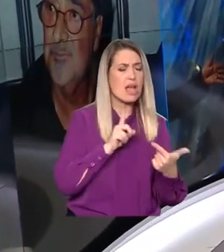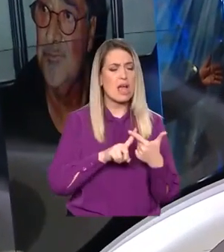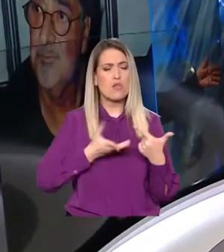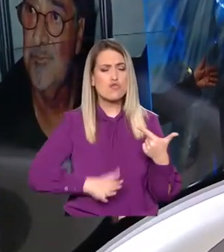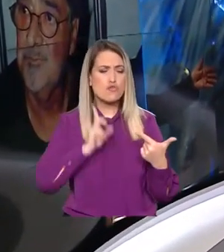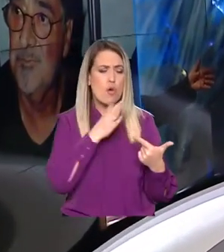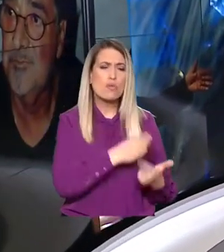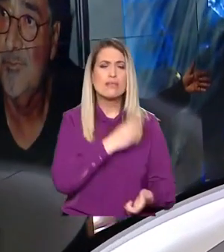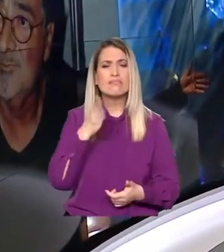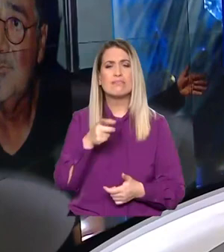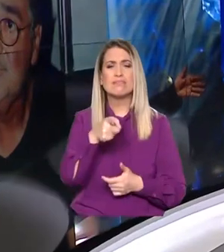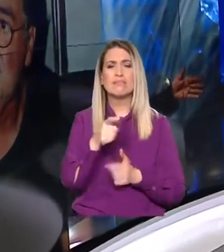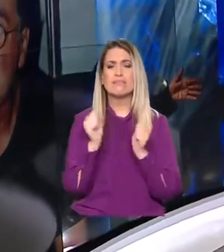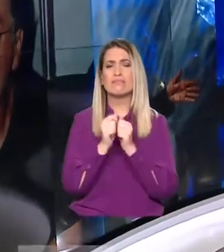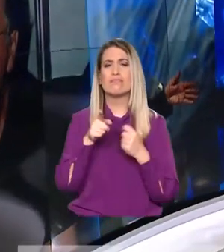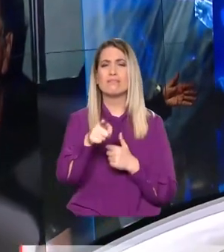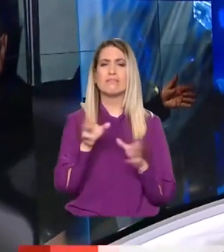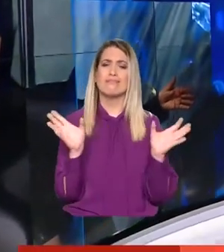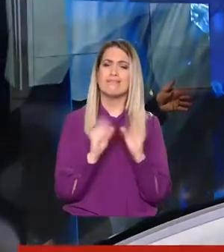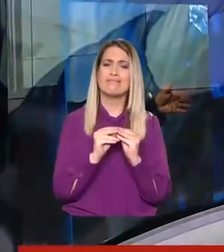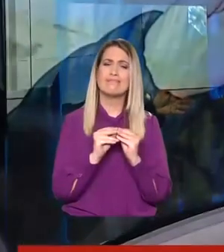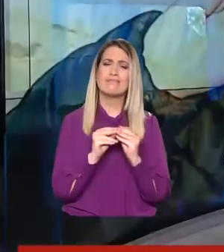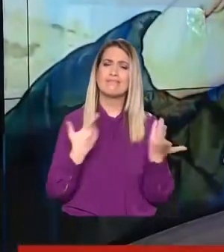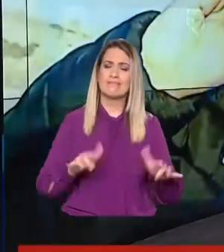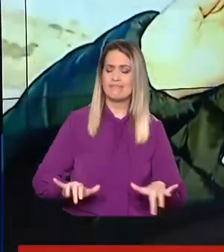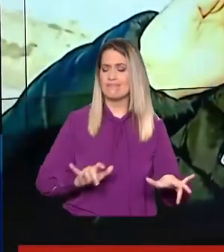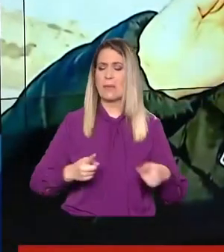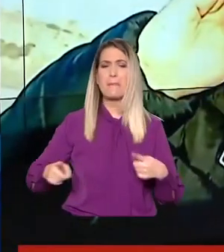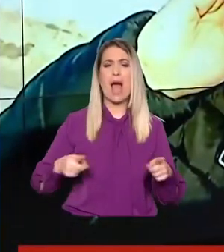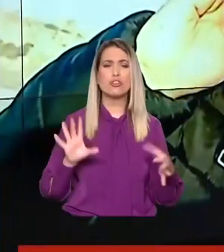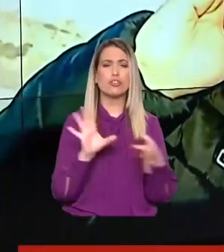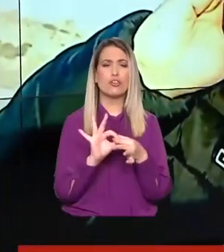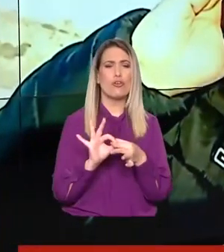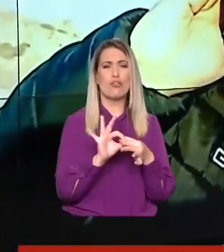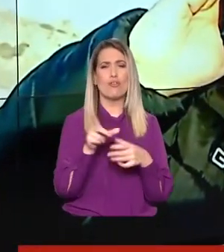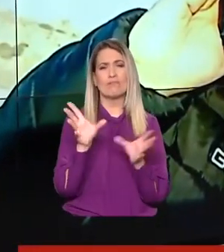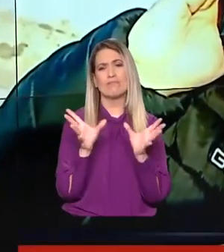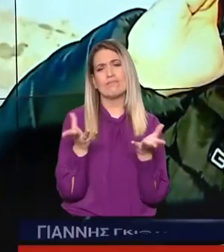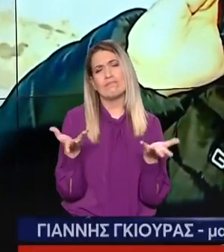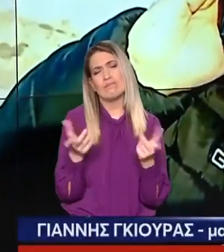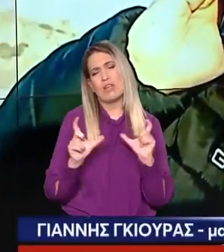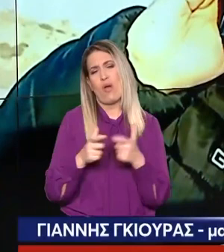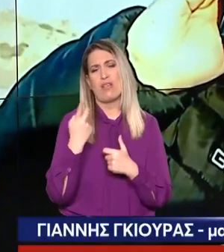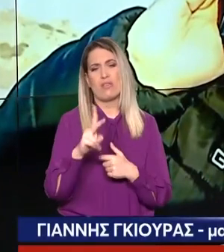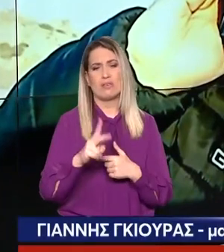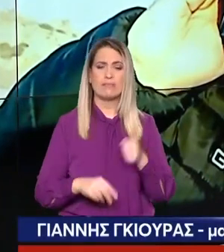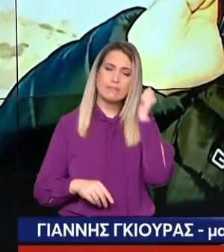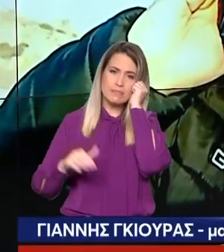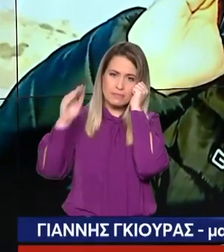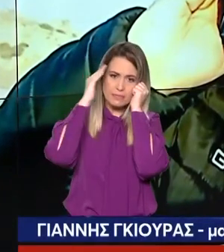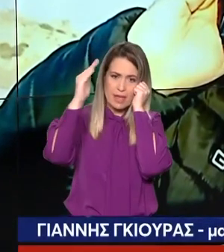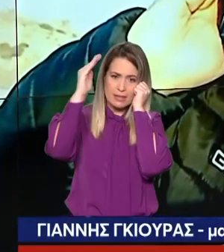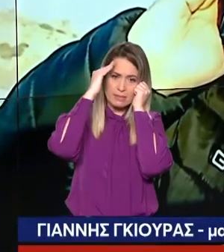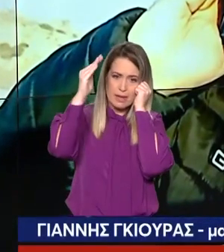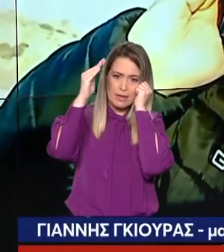ήταν ο μαέστρος του Βασίλη Καρά. Κύριε Γιούρα, καλησπέρα σας. Καλησπέρα σας, κύριε Βαγγελάτη, καλησπέρα